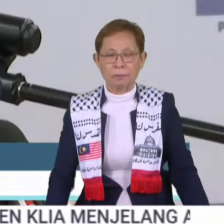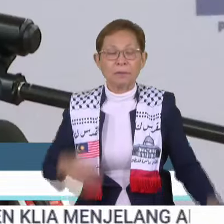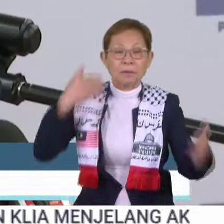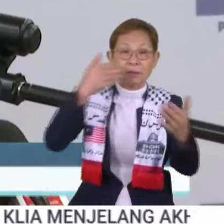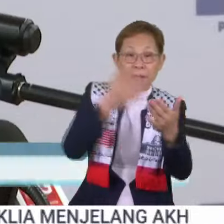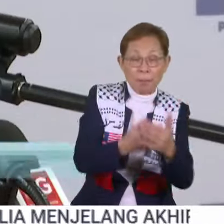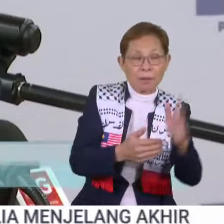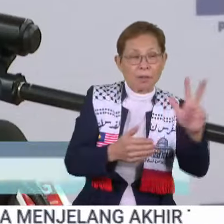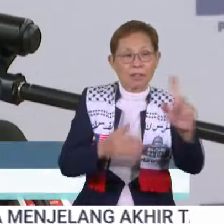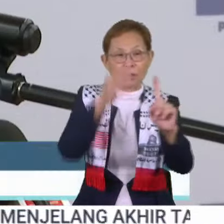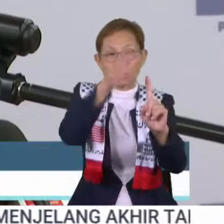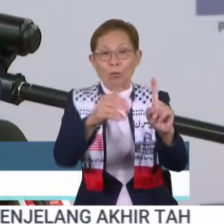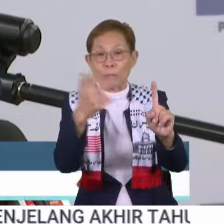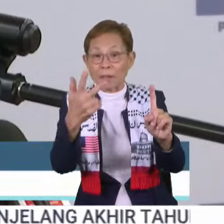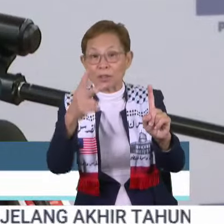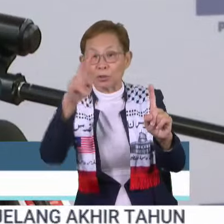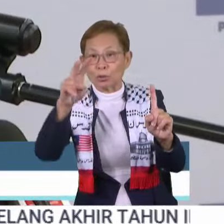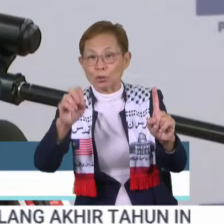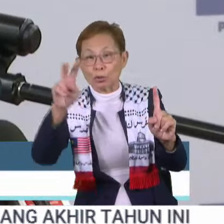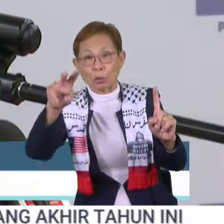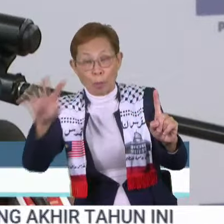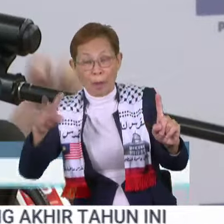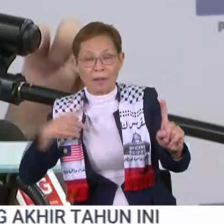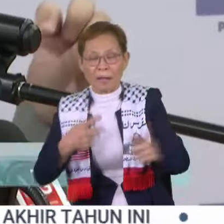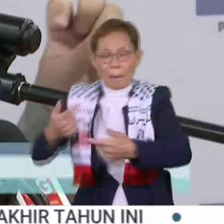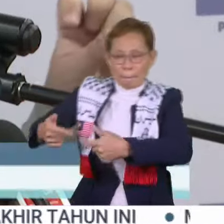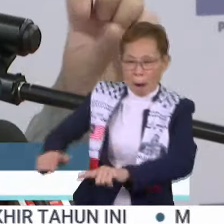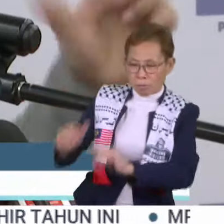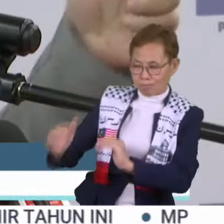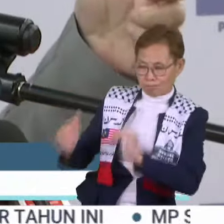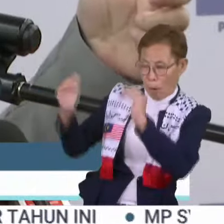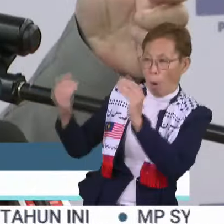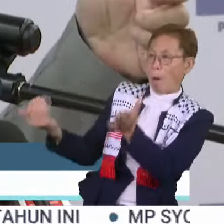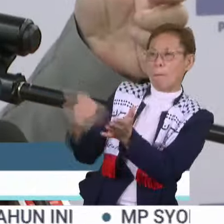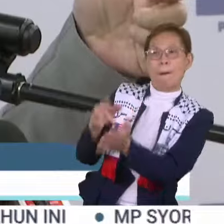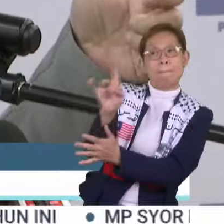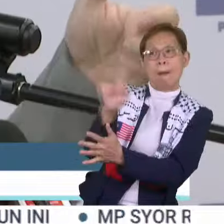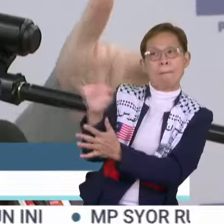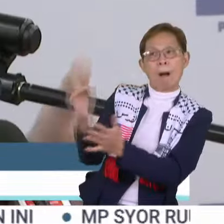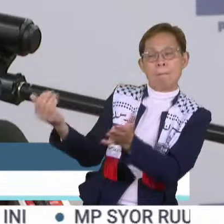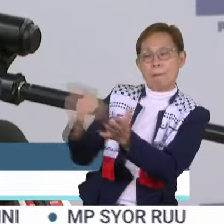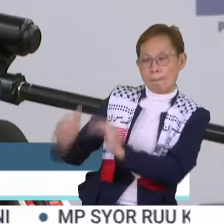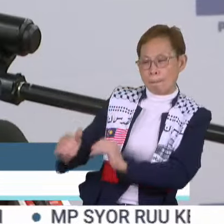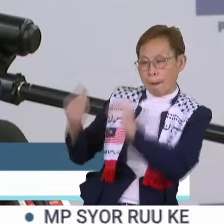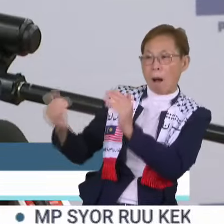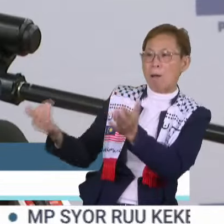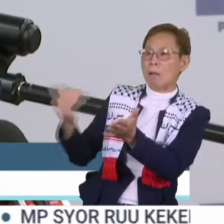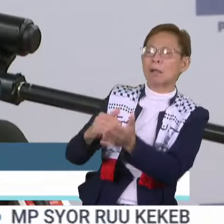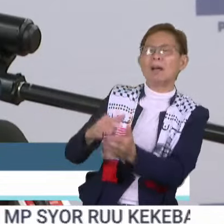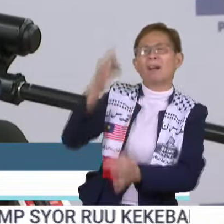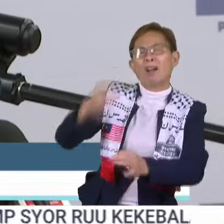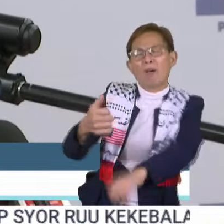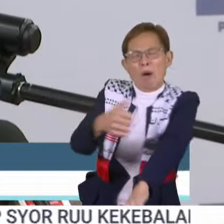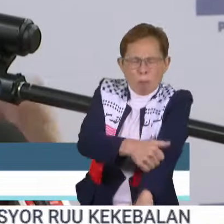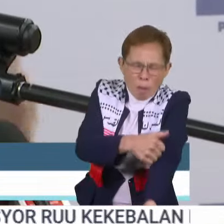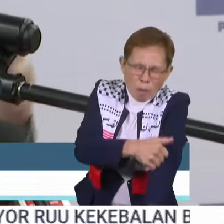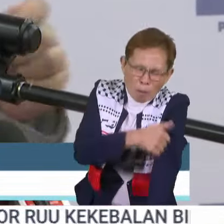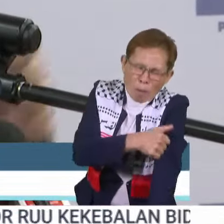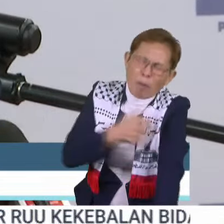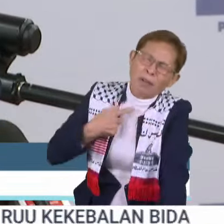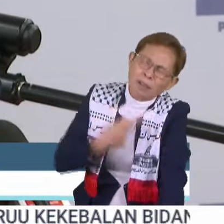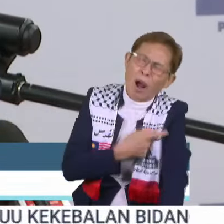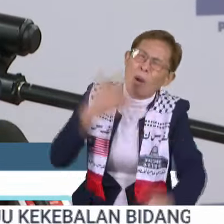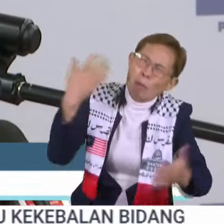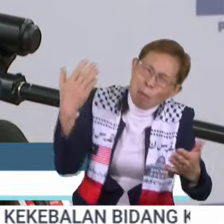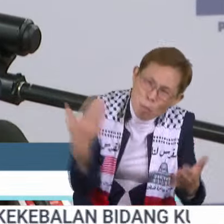Sehingga 31 Mac 2024, kita benarkan kemaskini sekali saja. Sebab kalau tidak letih kita, baru